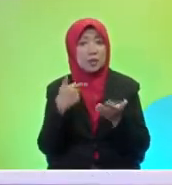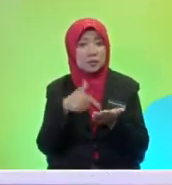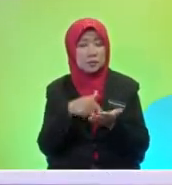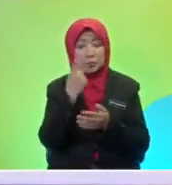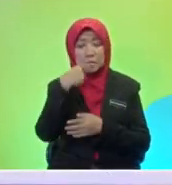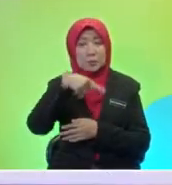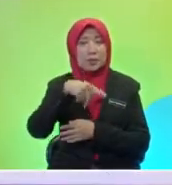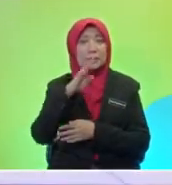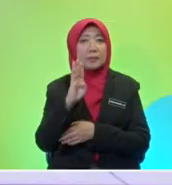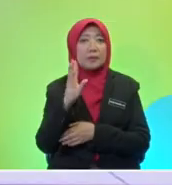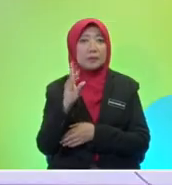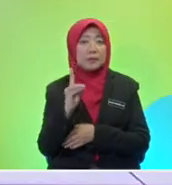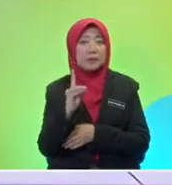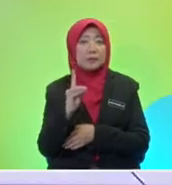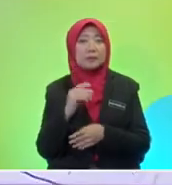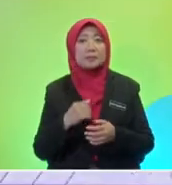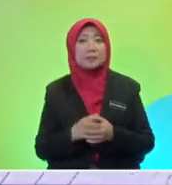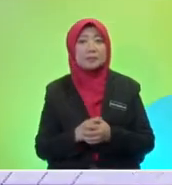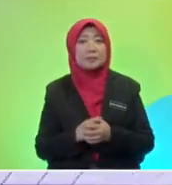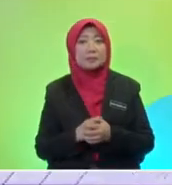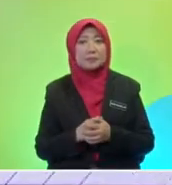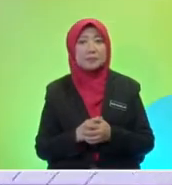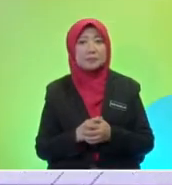raja atau nama singkatannya